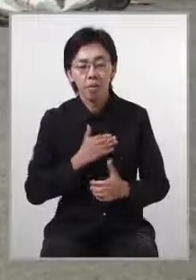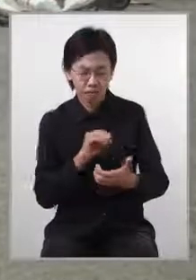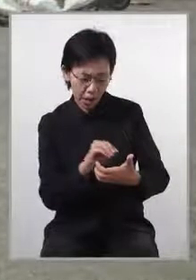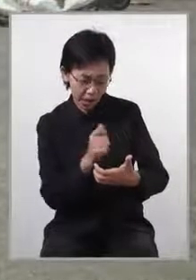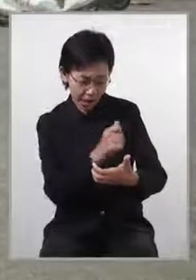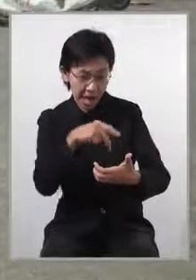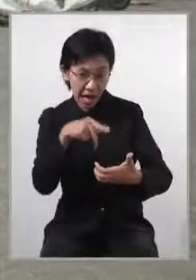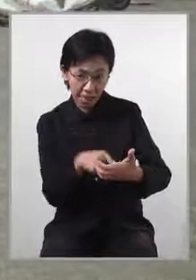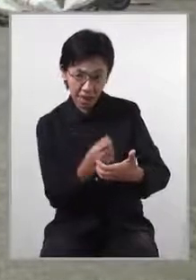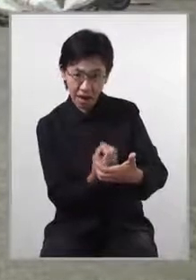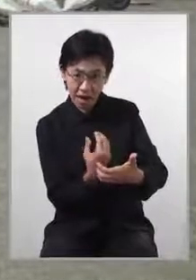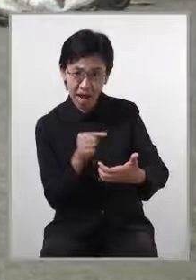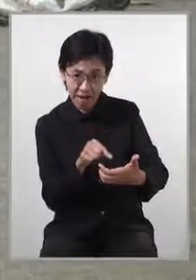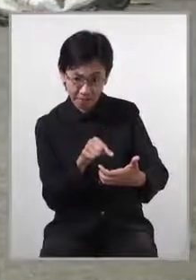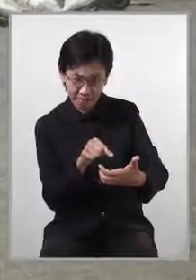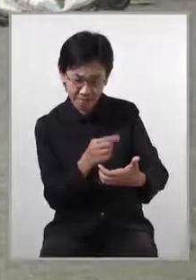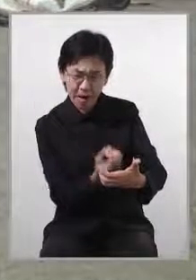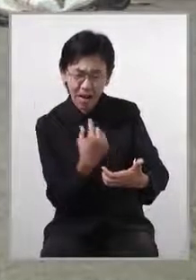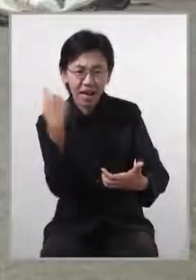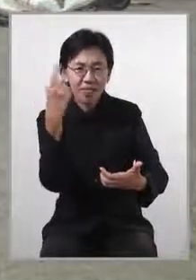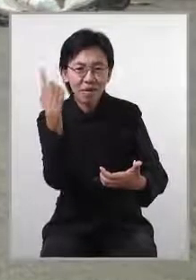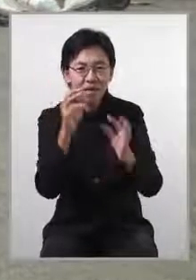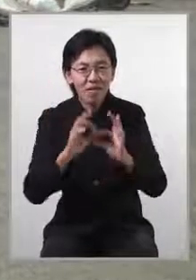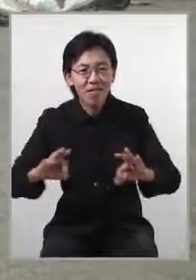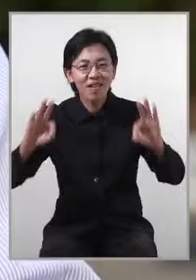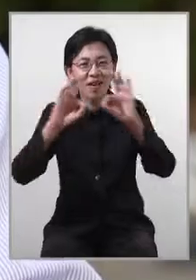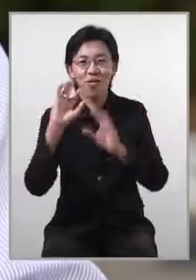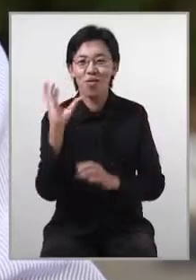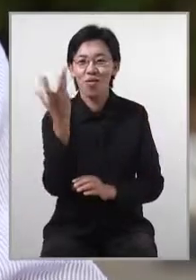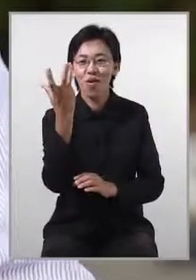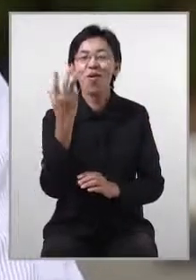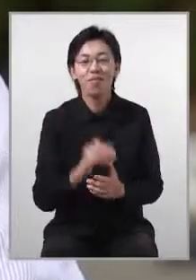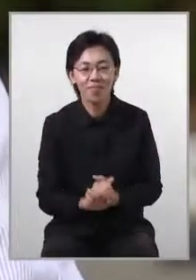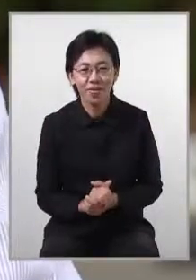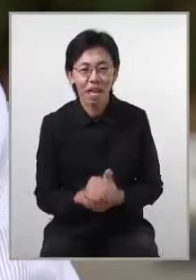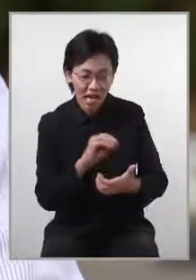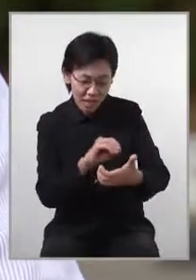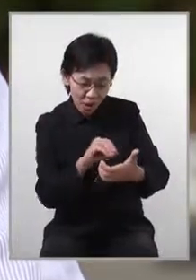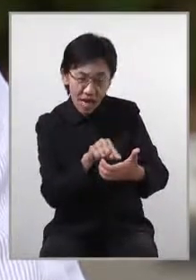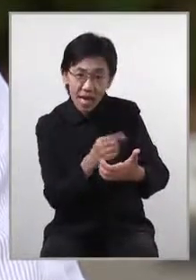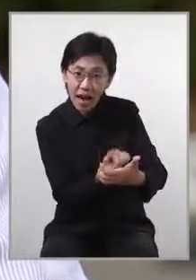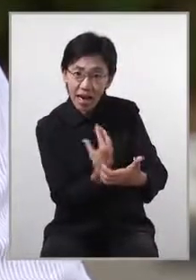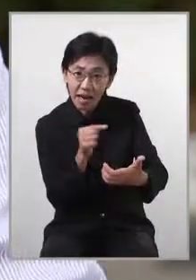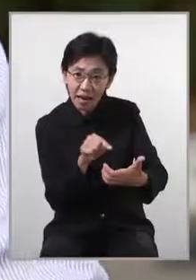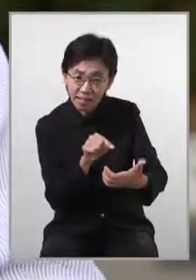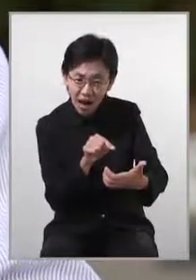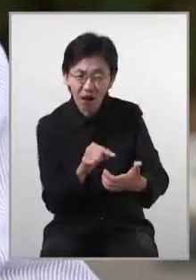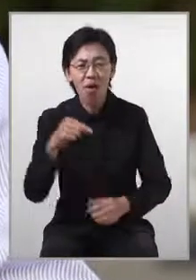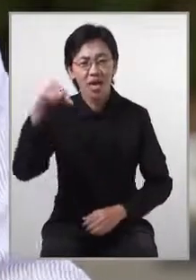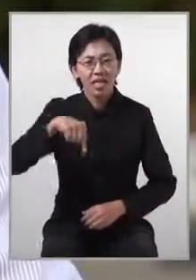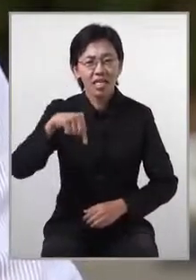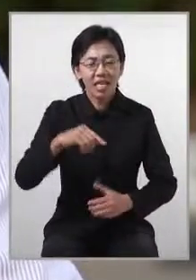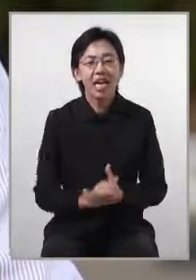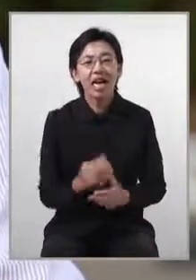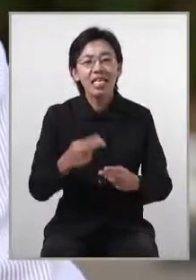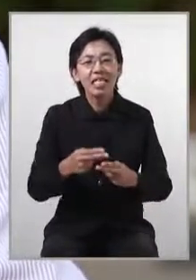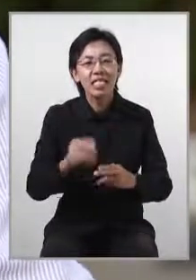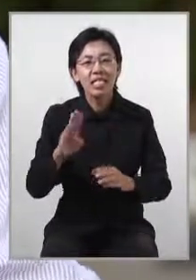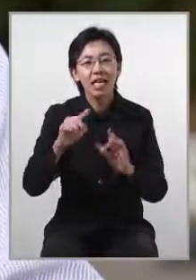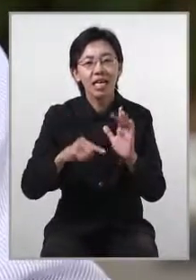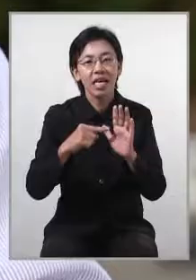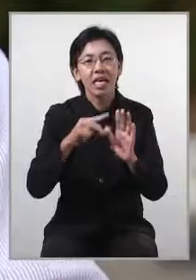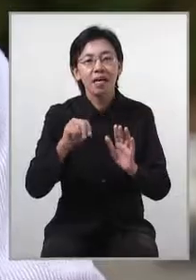Advisor Application ที่แนะนำแหล่งท่องเที่ยวสำคัญของโลกนะครับในแอปพลิเคชันได้แนะนำว่าที่นี่คือบ้านสมานใจใ